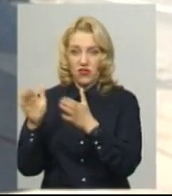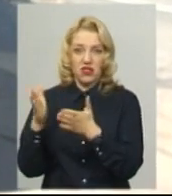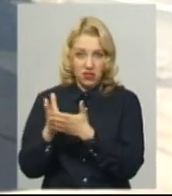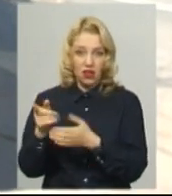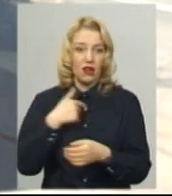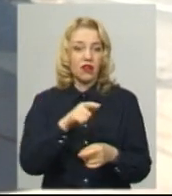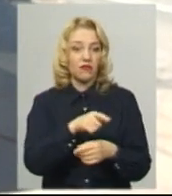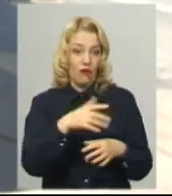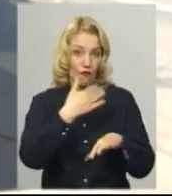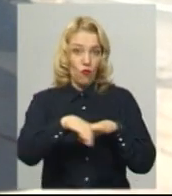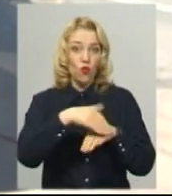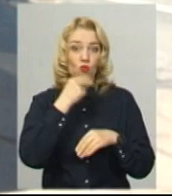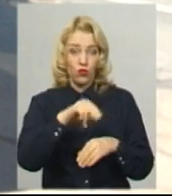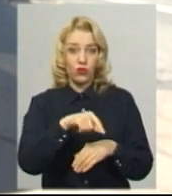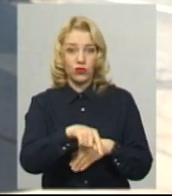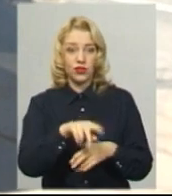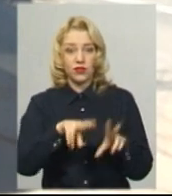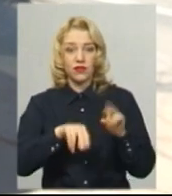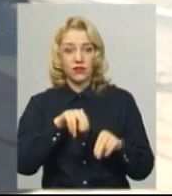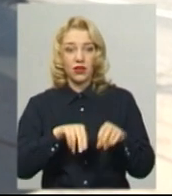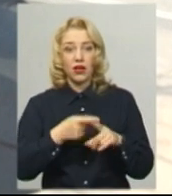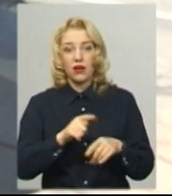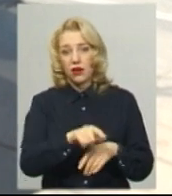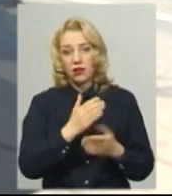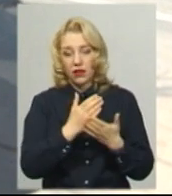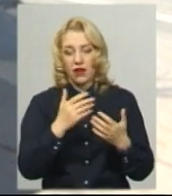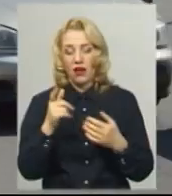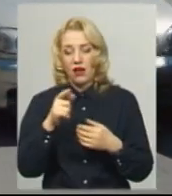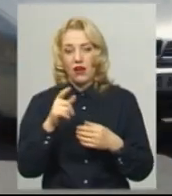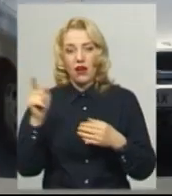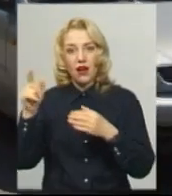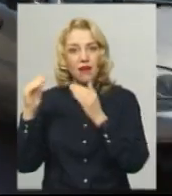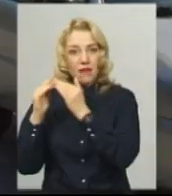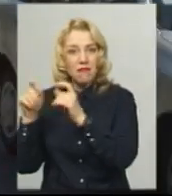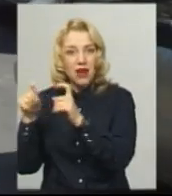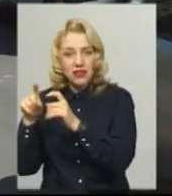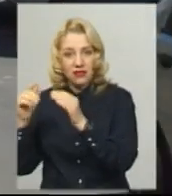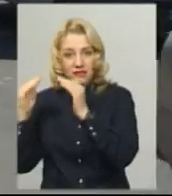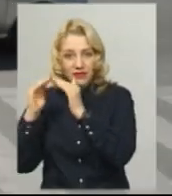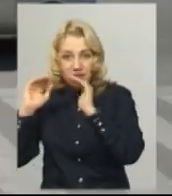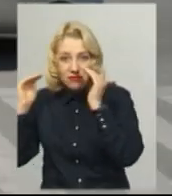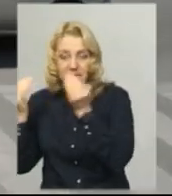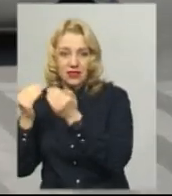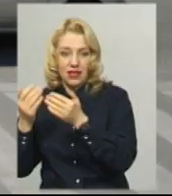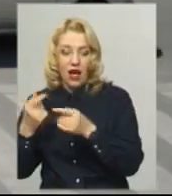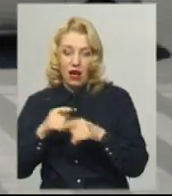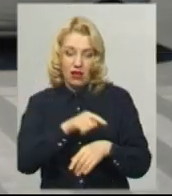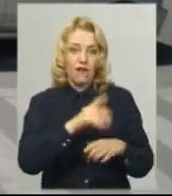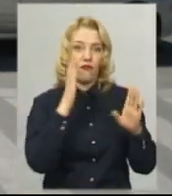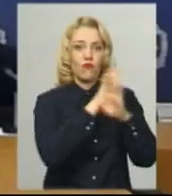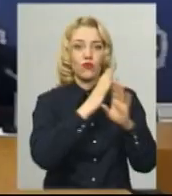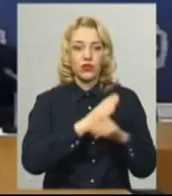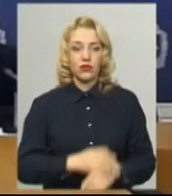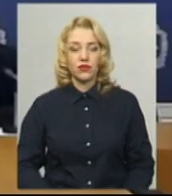Ну, відкрите супермаркети, поміщення закрите. Перший заступник голови Хмельницької ОДА Роман Примуш